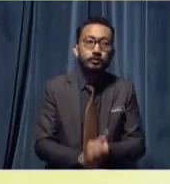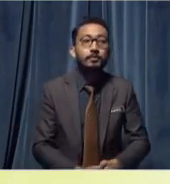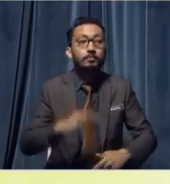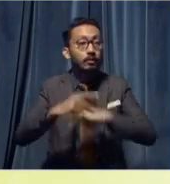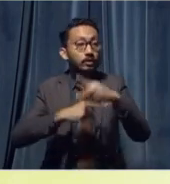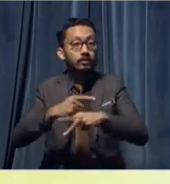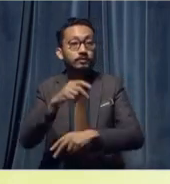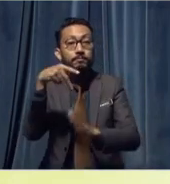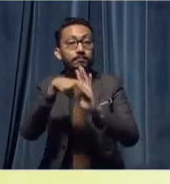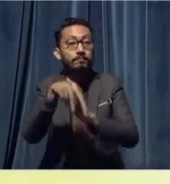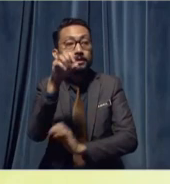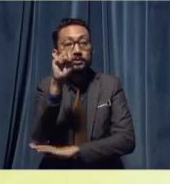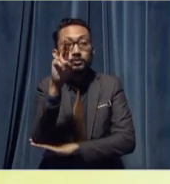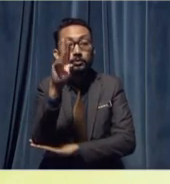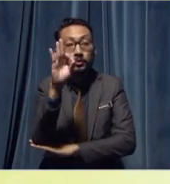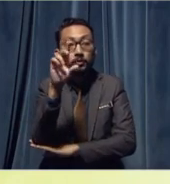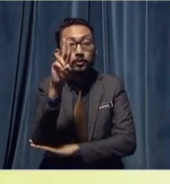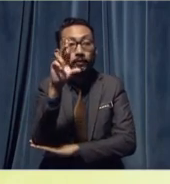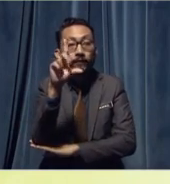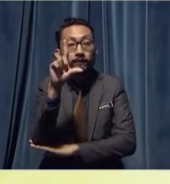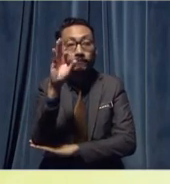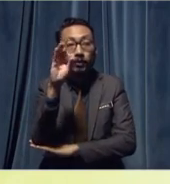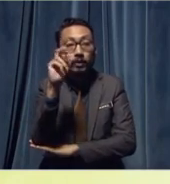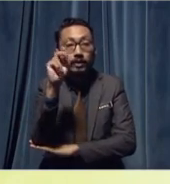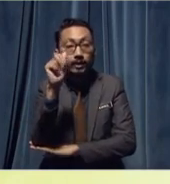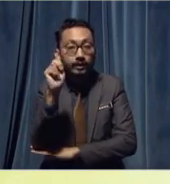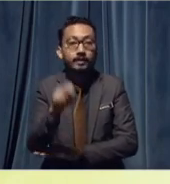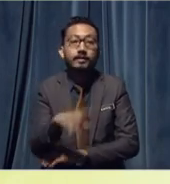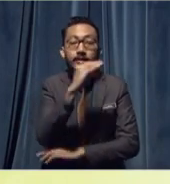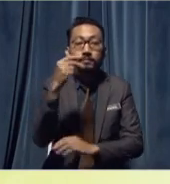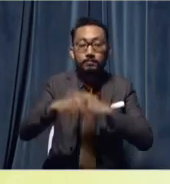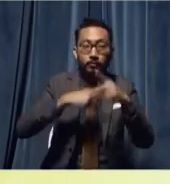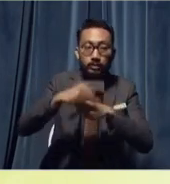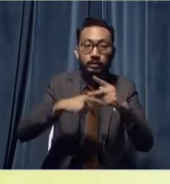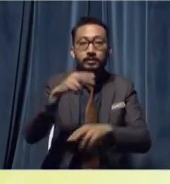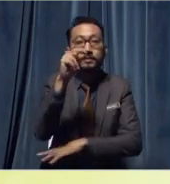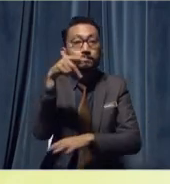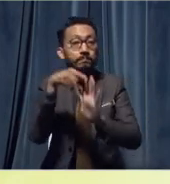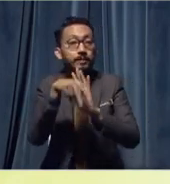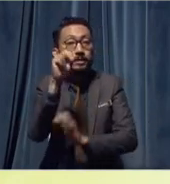proses pensulfonan dan proses peneutralan.